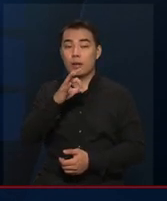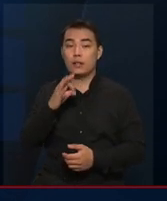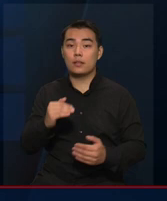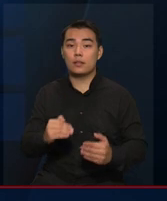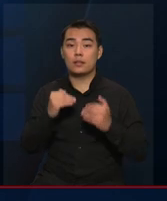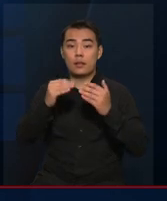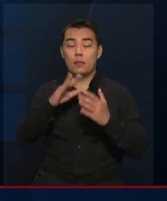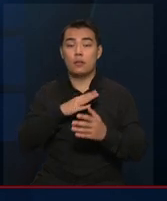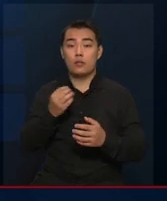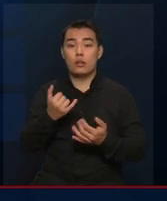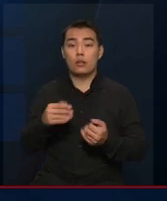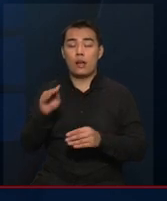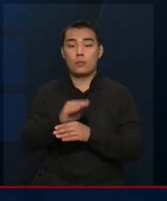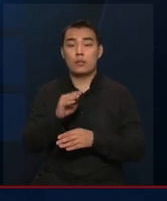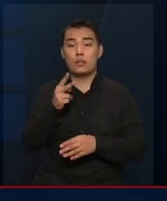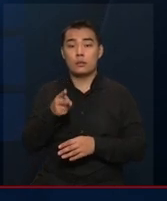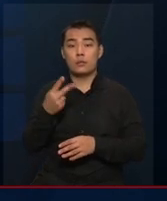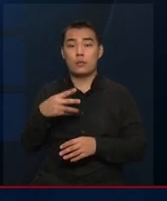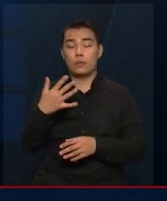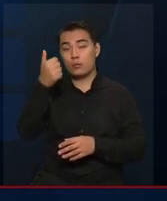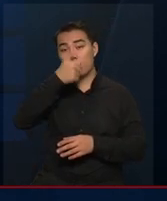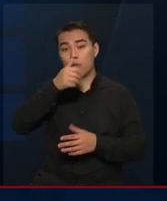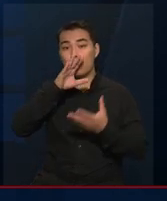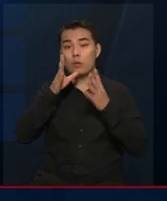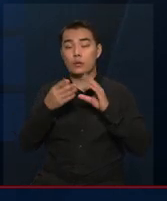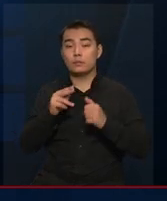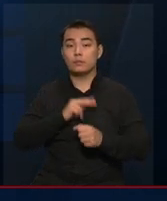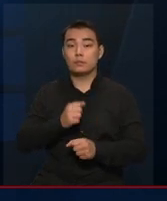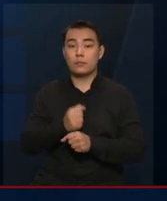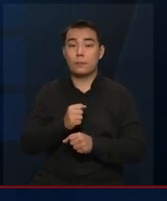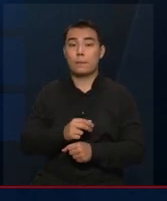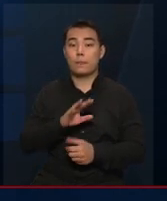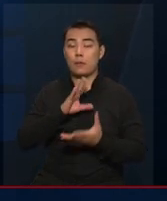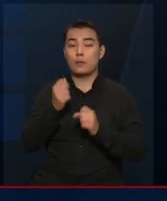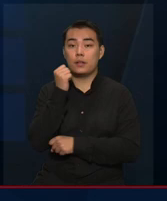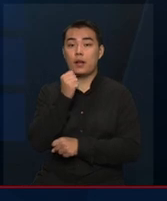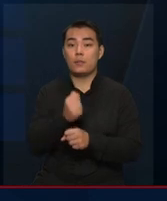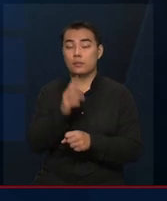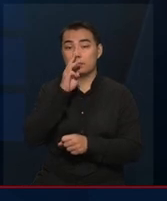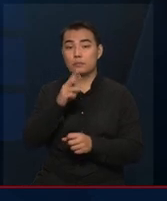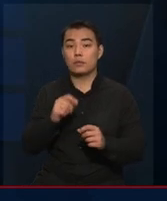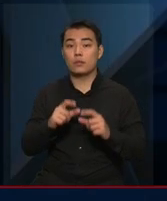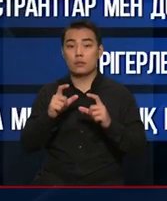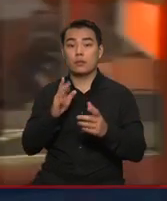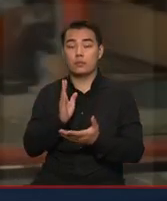көтерілді. Сонымен қатар 2025 жылға дейін мәдениет және мұрағат ұйымдары қызметкерлерінің жалақысын арттыру жоспарланып